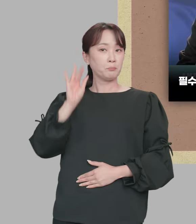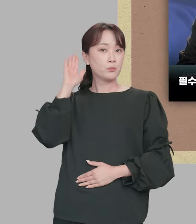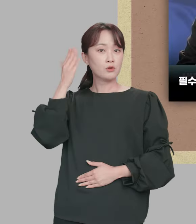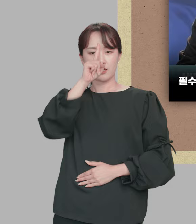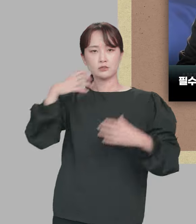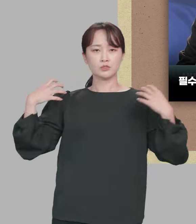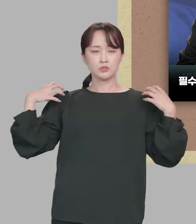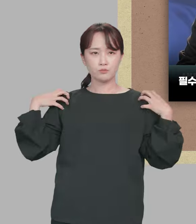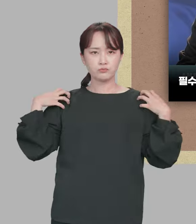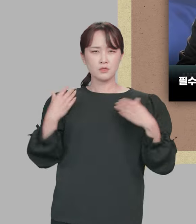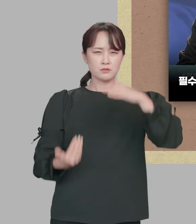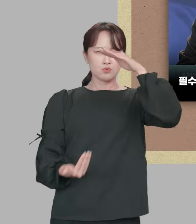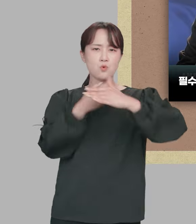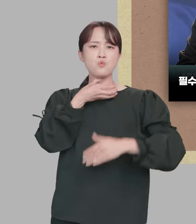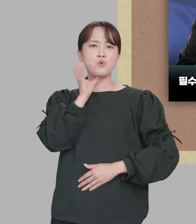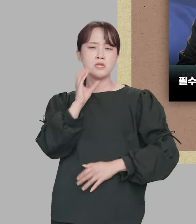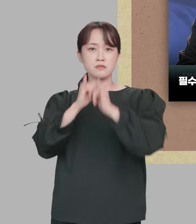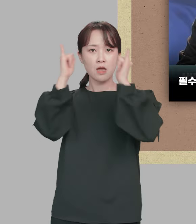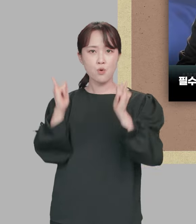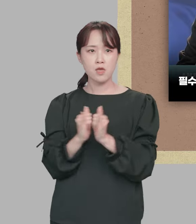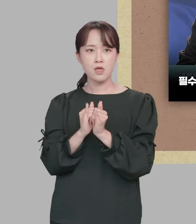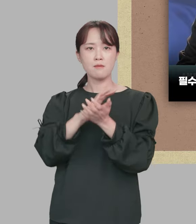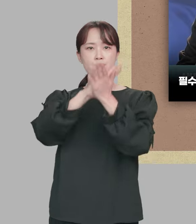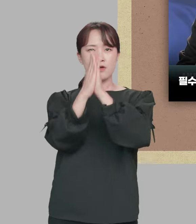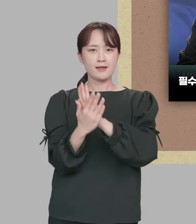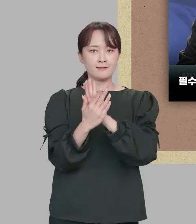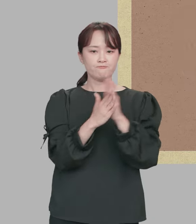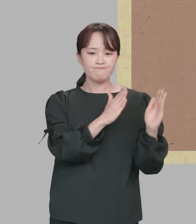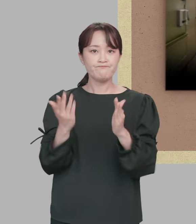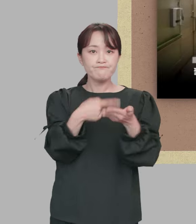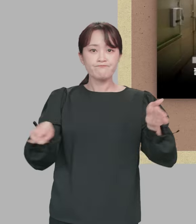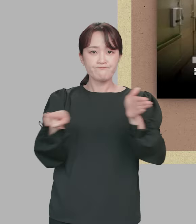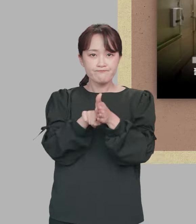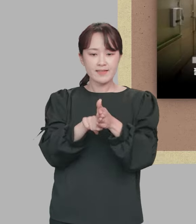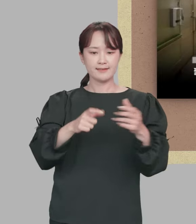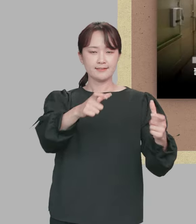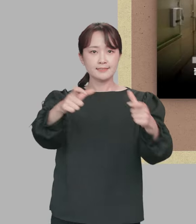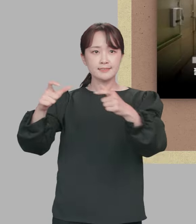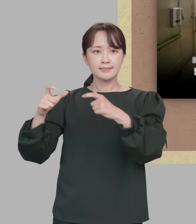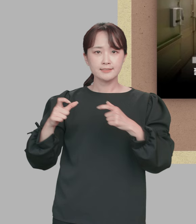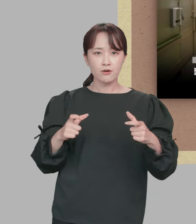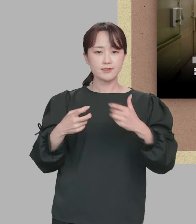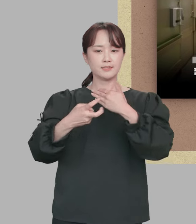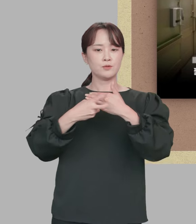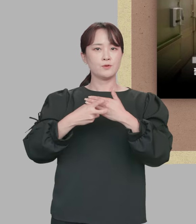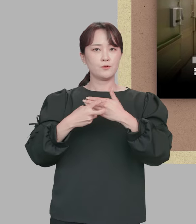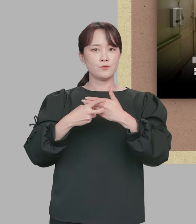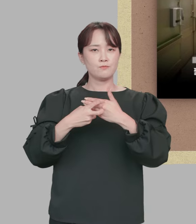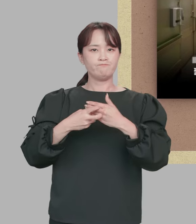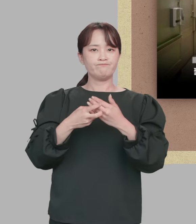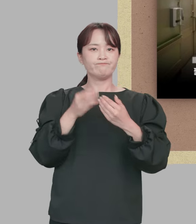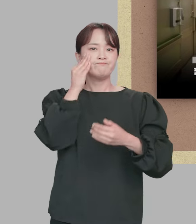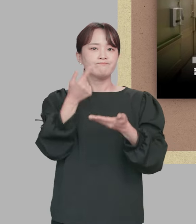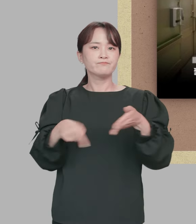최근에 정부는 초고령화에 따라 증가될 의료 수요를 대비하기 위해 특히나 지역과 필수 의료를 살리기 위해